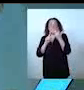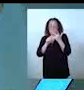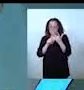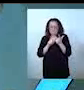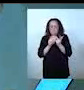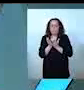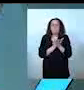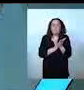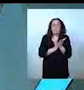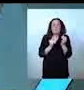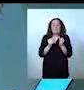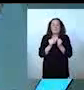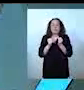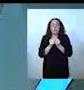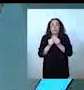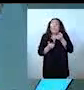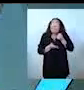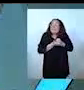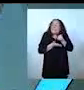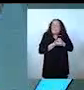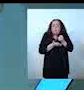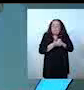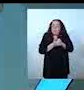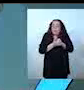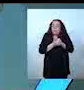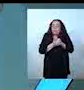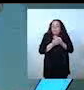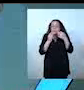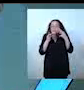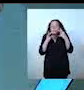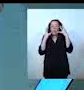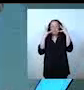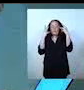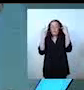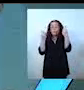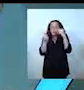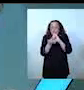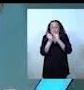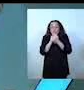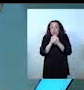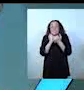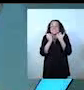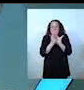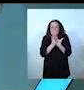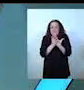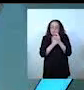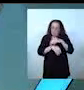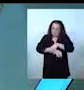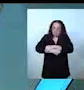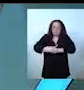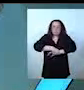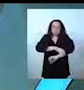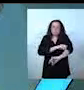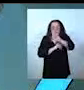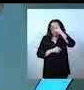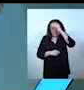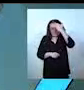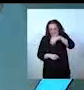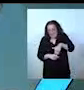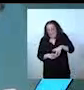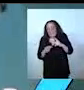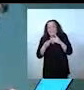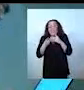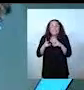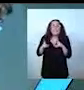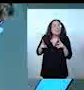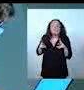de contribuer à notre échelle à la transition économique des territoires, notamment parce que vous le savez, les villes n'ont pas tout ou très peu de